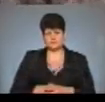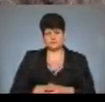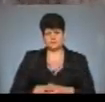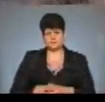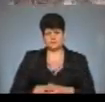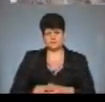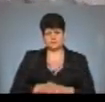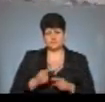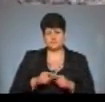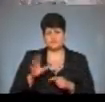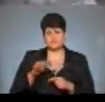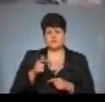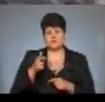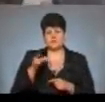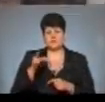То все град.